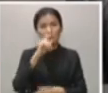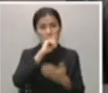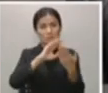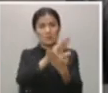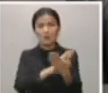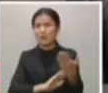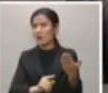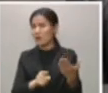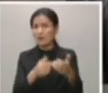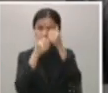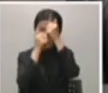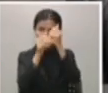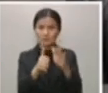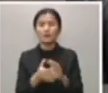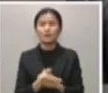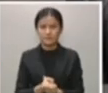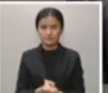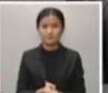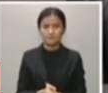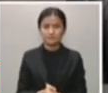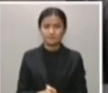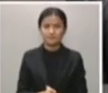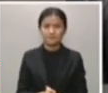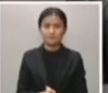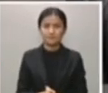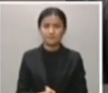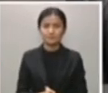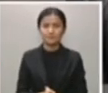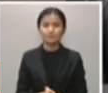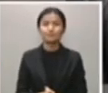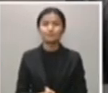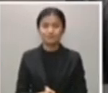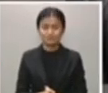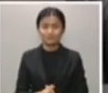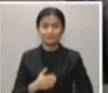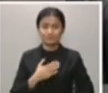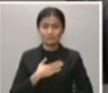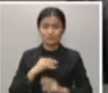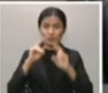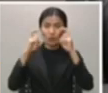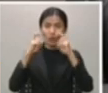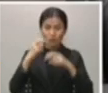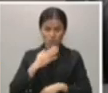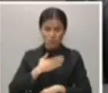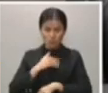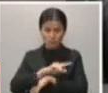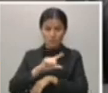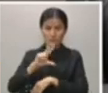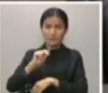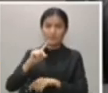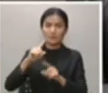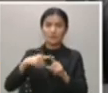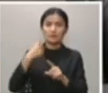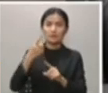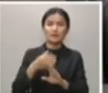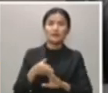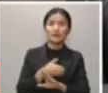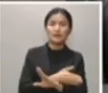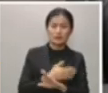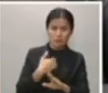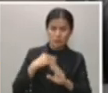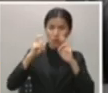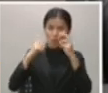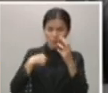พครับอันนั้นเป็นยัตติที่ได้ส่งให้ท่านประธานไปเมื่อวันที่31มกราคมที่ผ่านมาซึ่งท่านประธานได้กรุณ